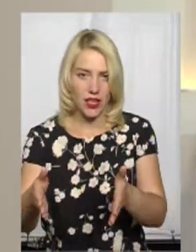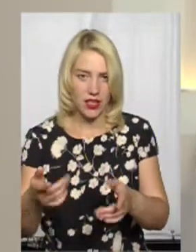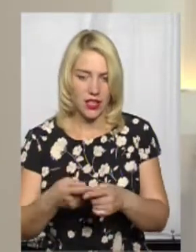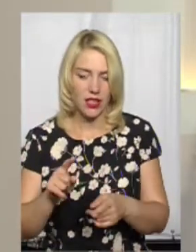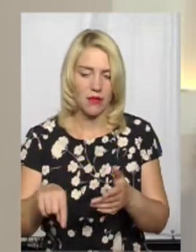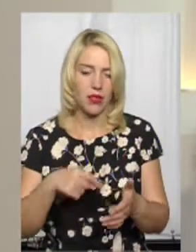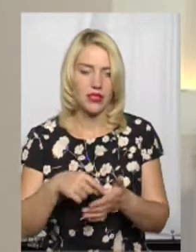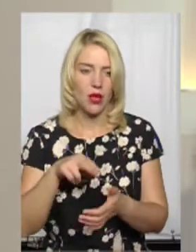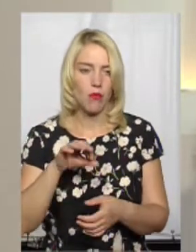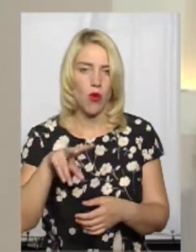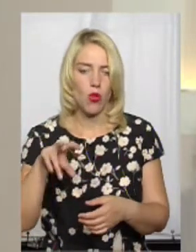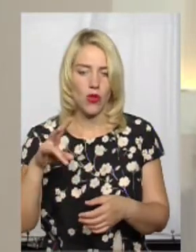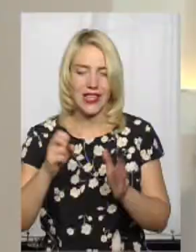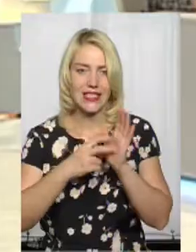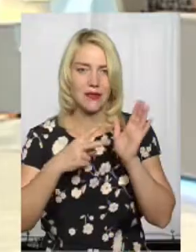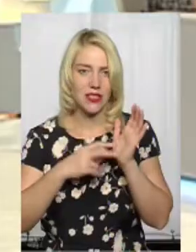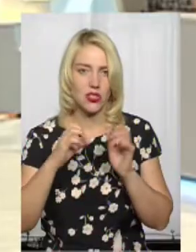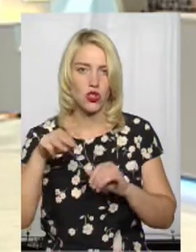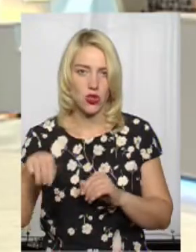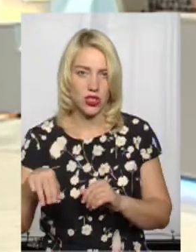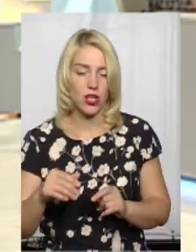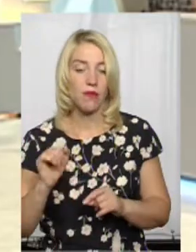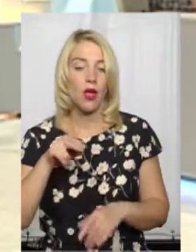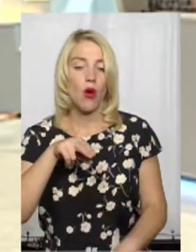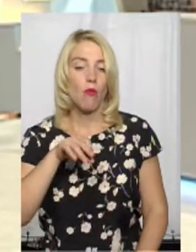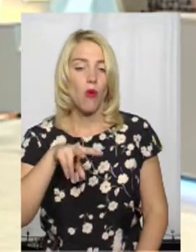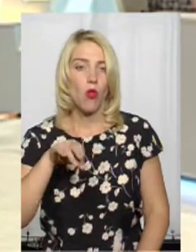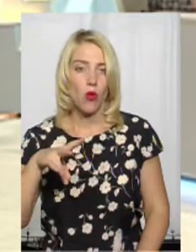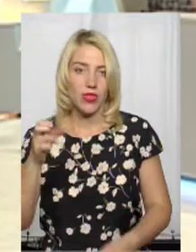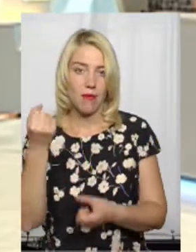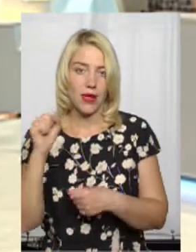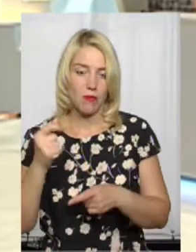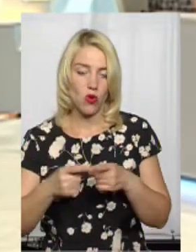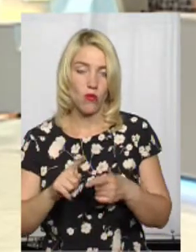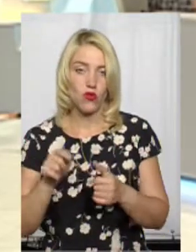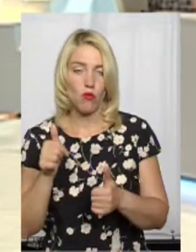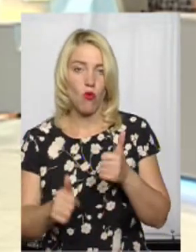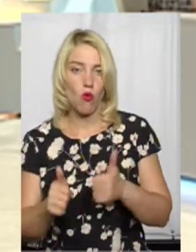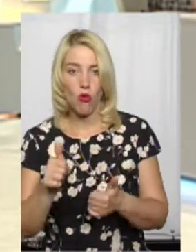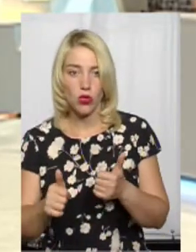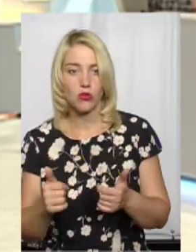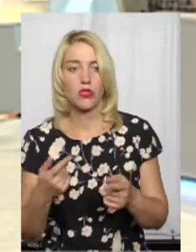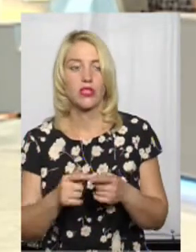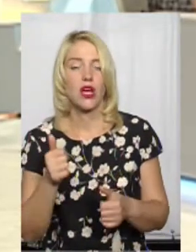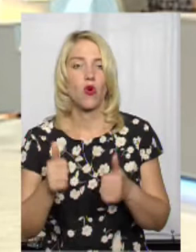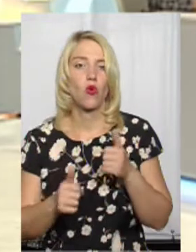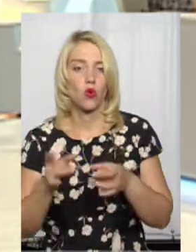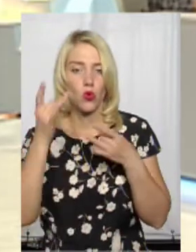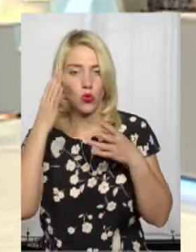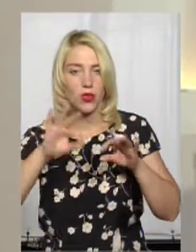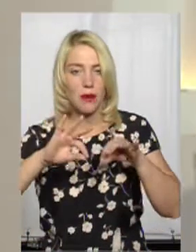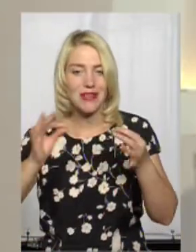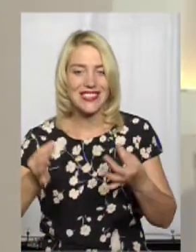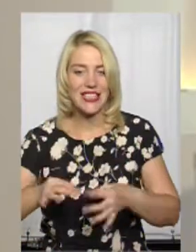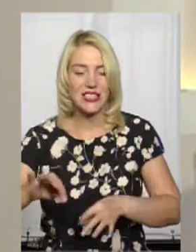Полонне». Ну і Полонне перемогло в цьому конкурсі, в конкурсі